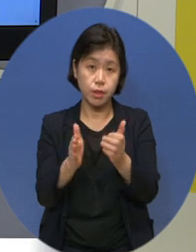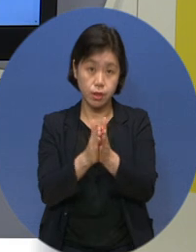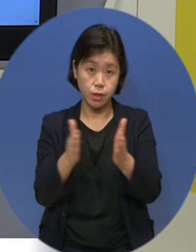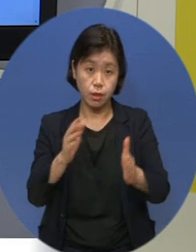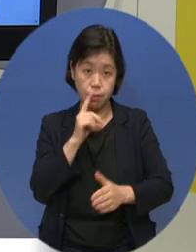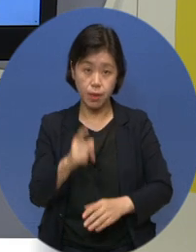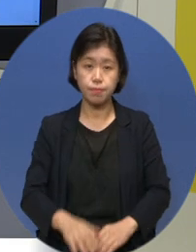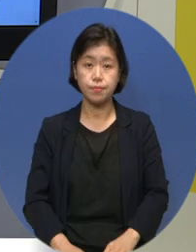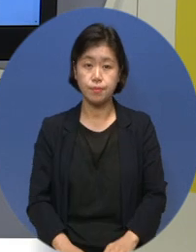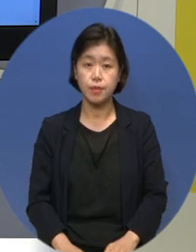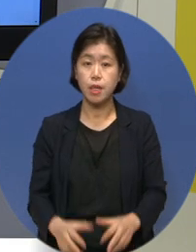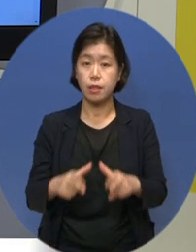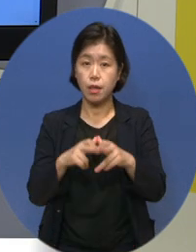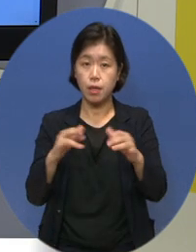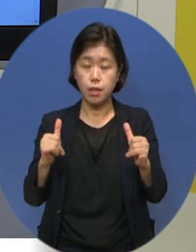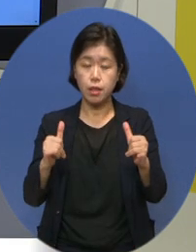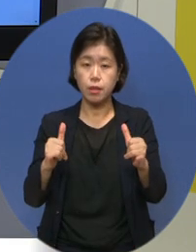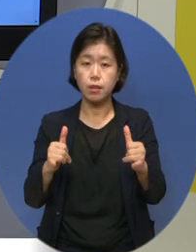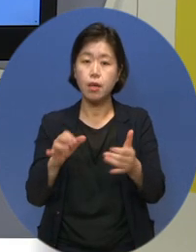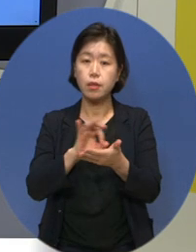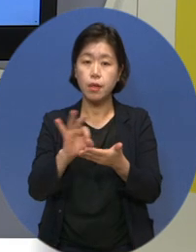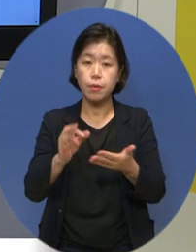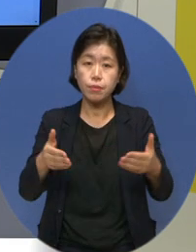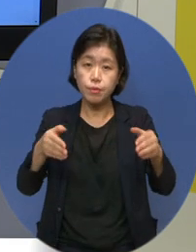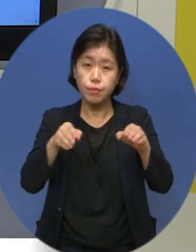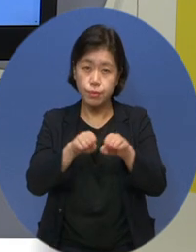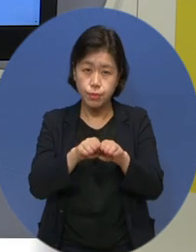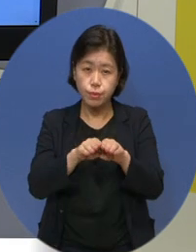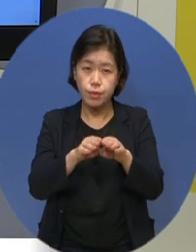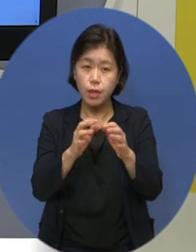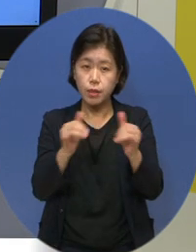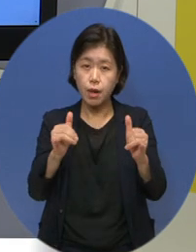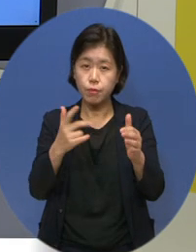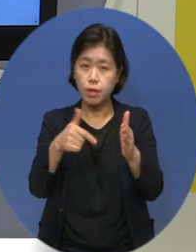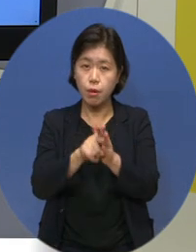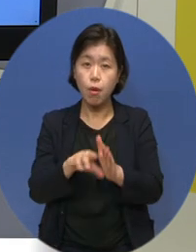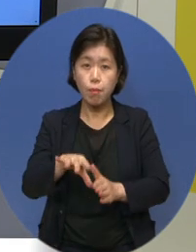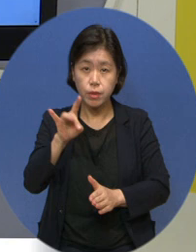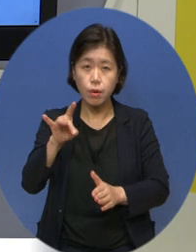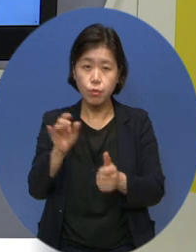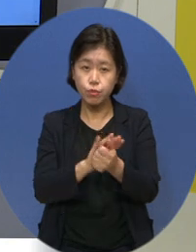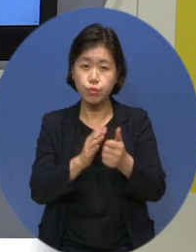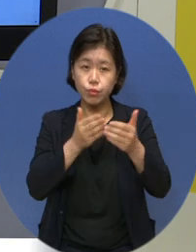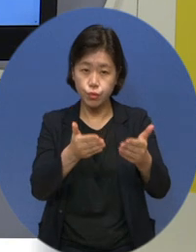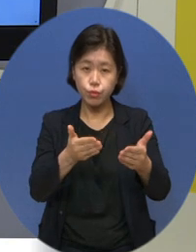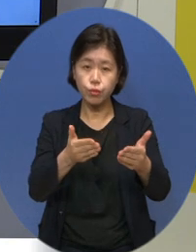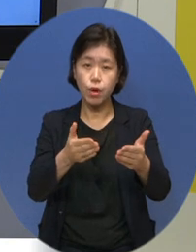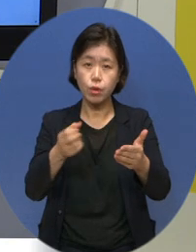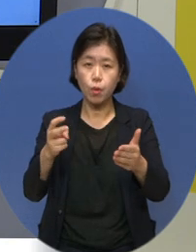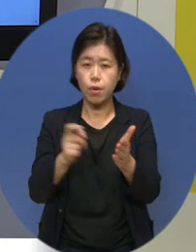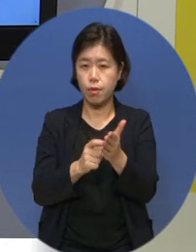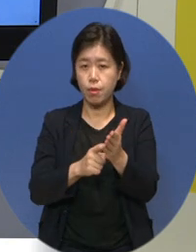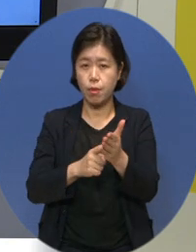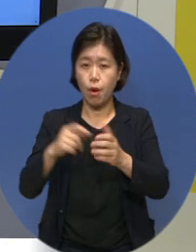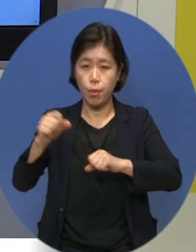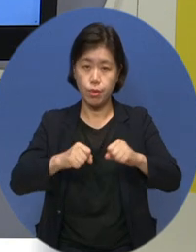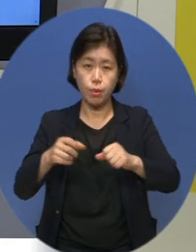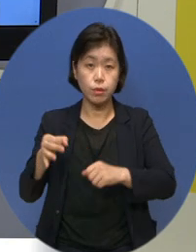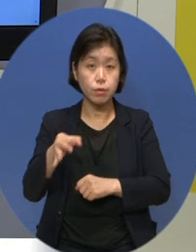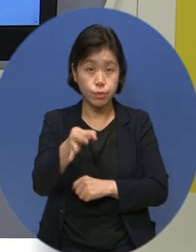돌봄을 유지하고 복지관 휴관 등 의 사유로 도움이 필요한 경우 긴급 활동 급여를 제공하는데요